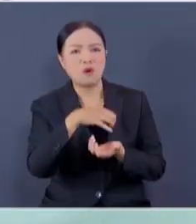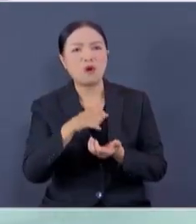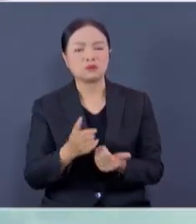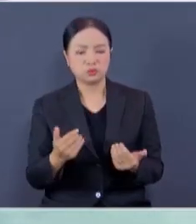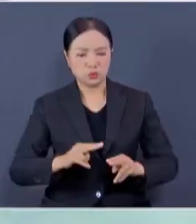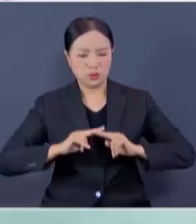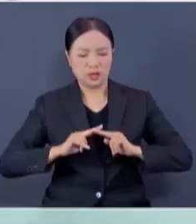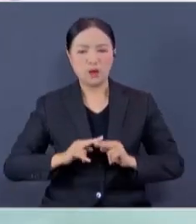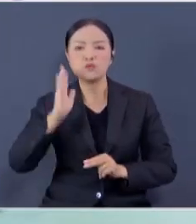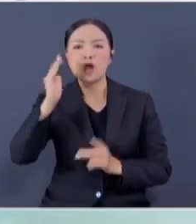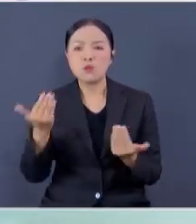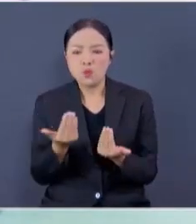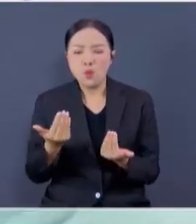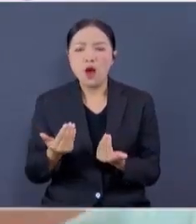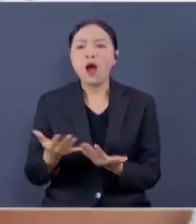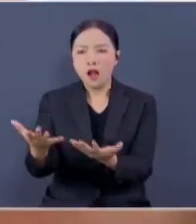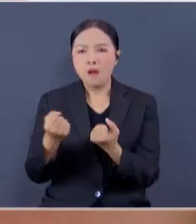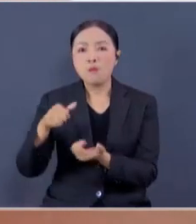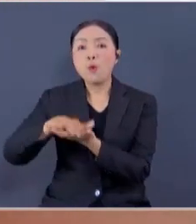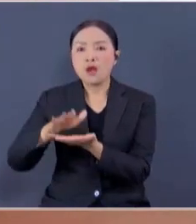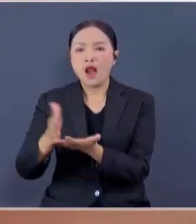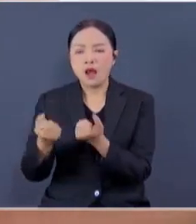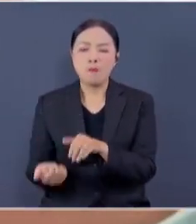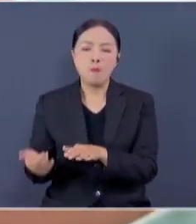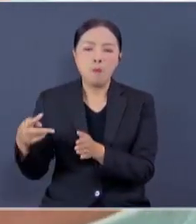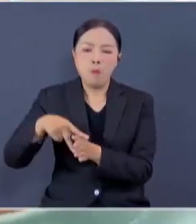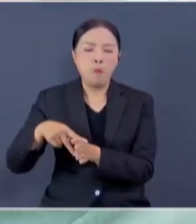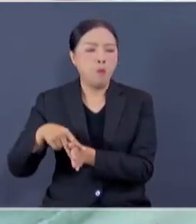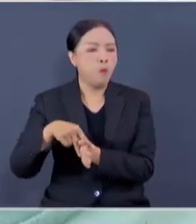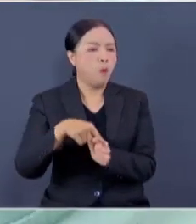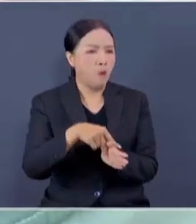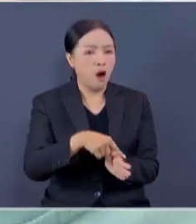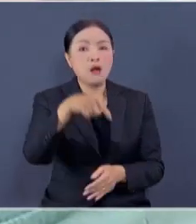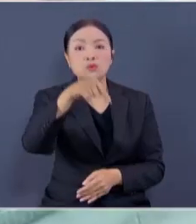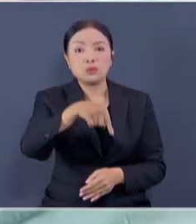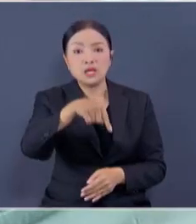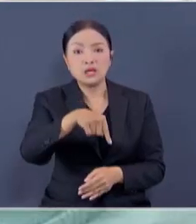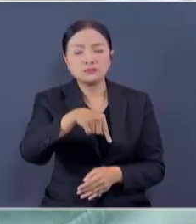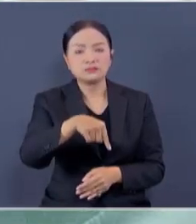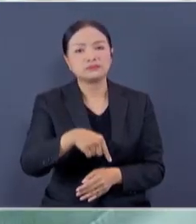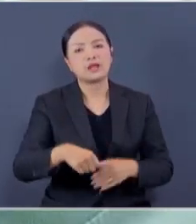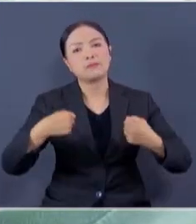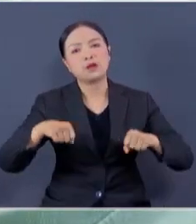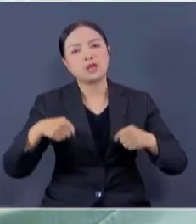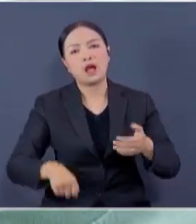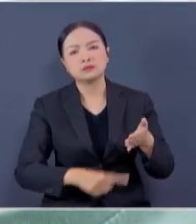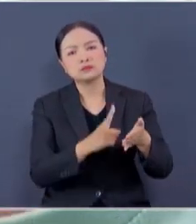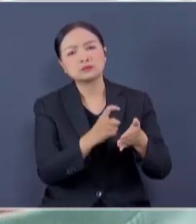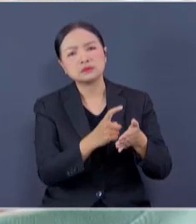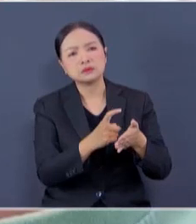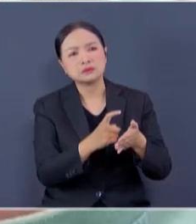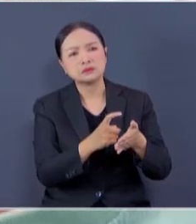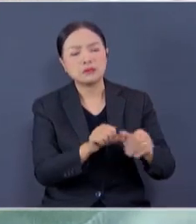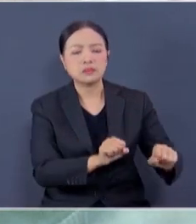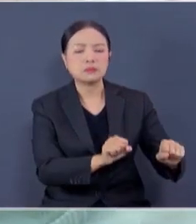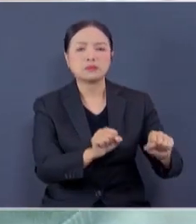ลูกชายกลับจากโรงเรียนที่จะไปที่บ้านย่านสาทรพอมาถึงจุดนี้ตรงศรีพยาครับคุณผู้ชมครับรถจักรยานยนต์มันเกิดเสียหลักก็เลยนำร